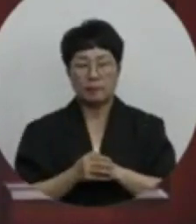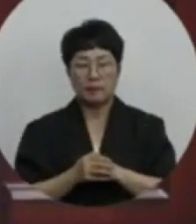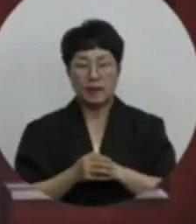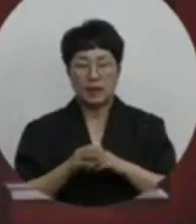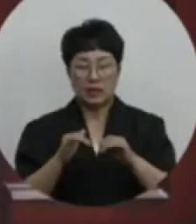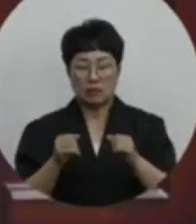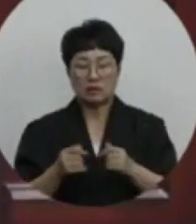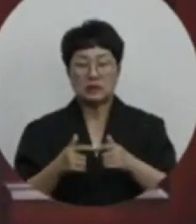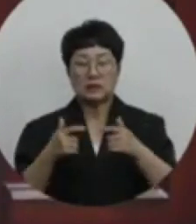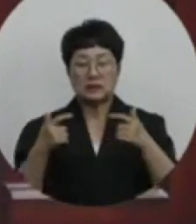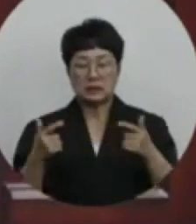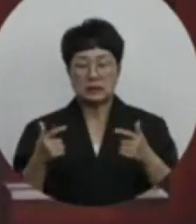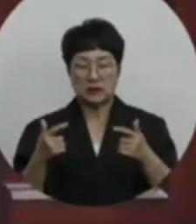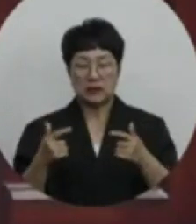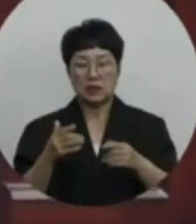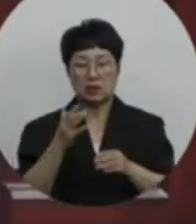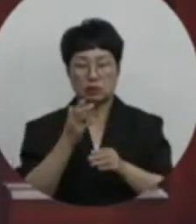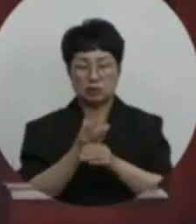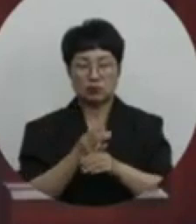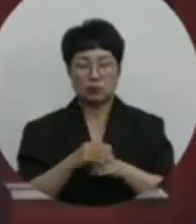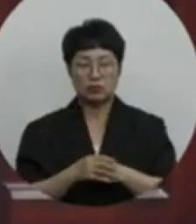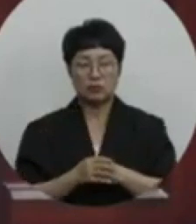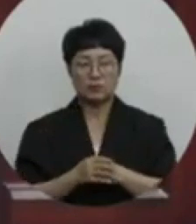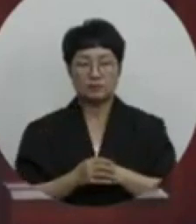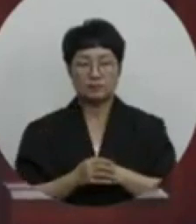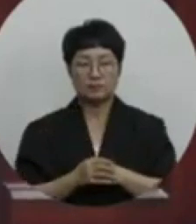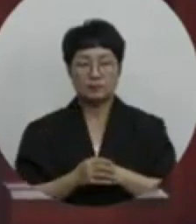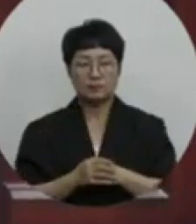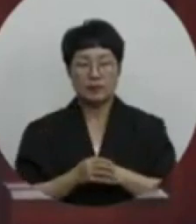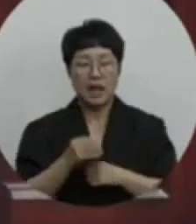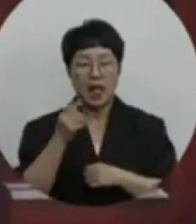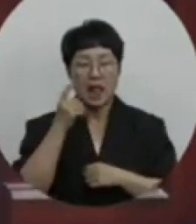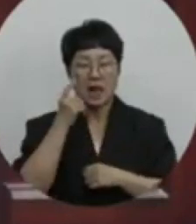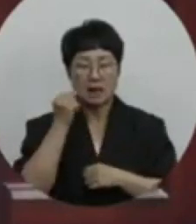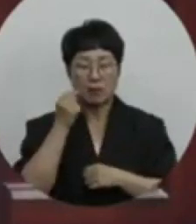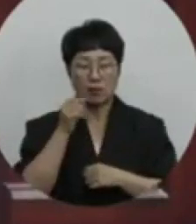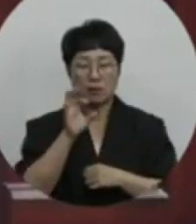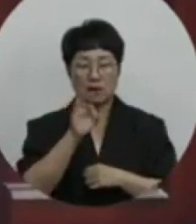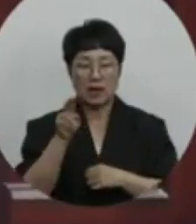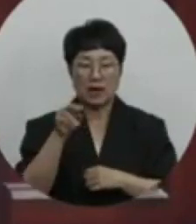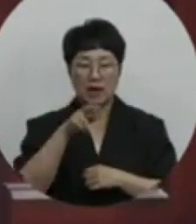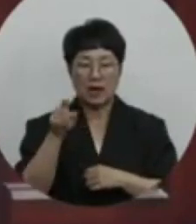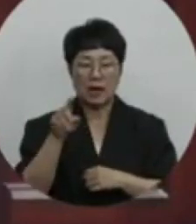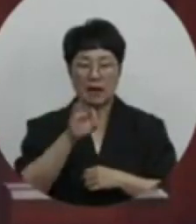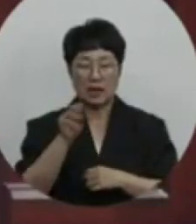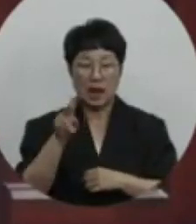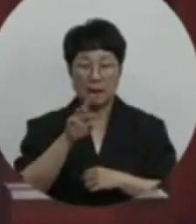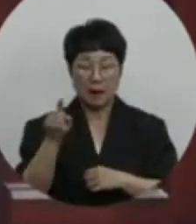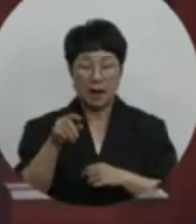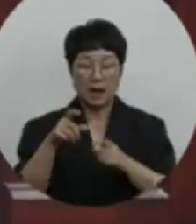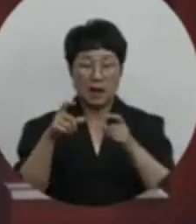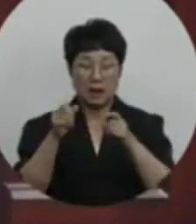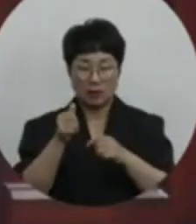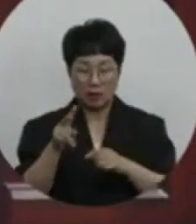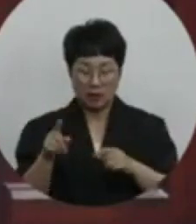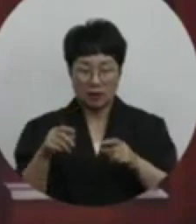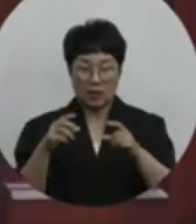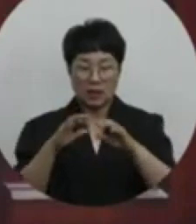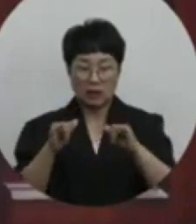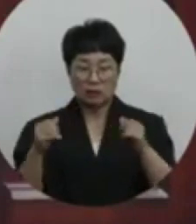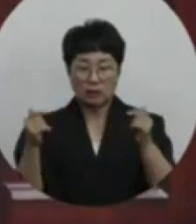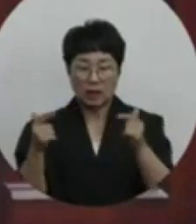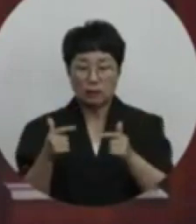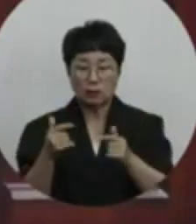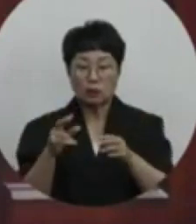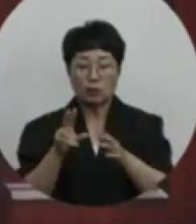인구 증가세를 보이고 있습니다. 일본국 와카야마현에서는 인구 감소의 문제를 해결하기